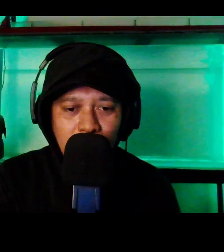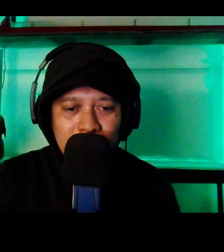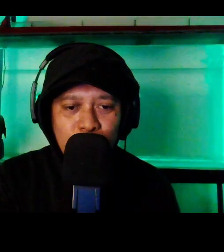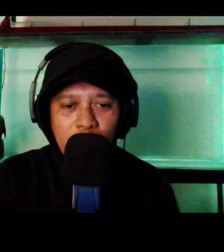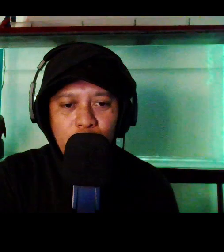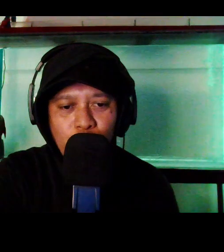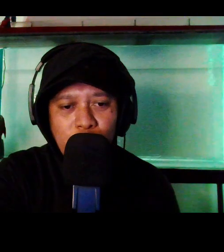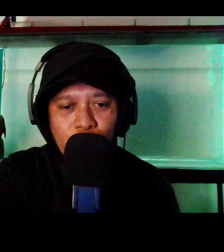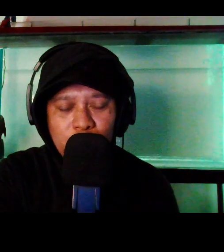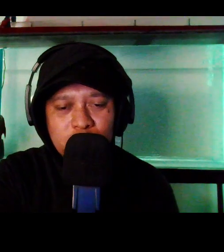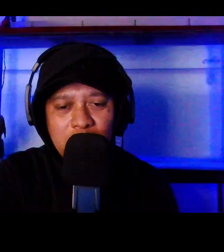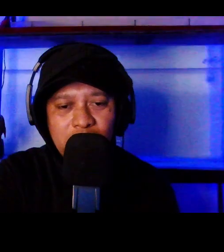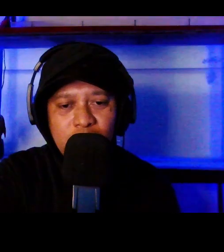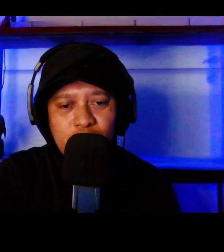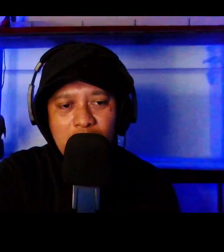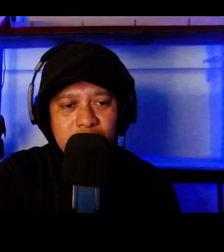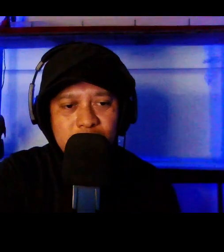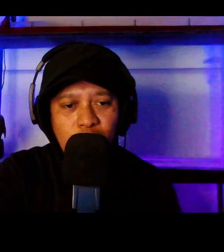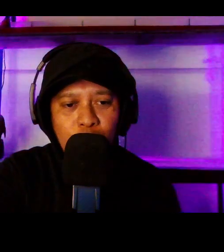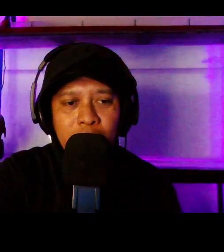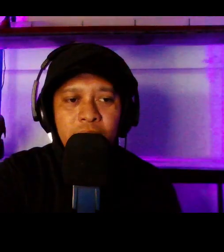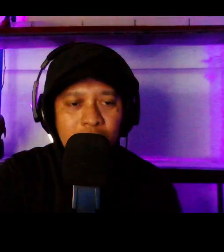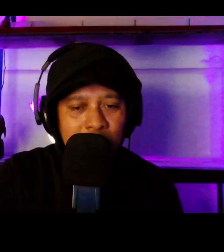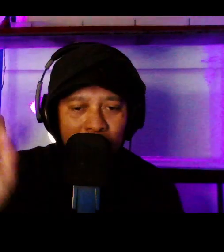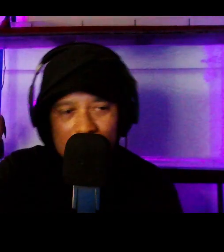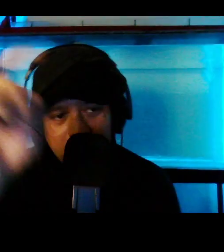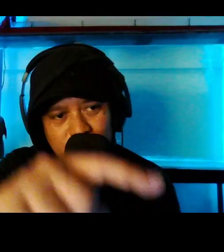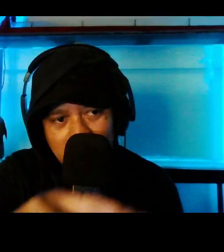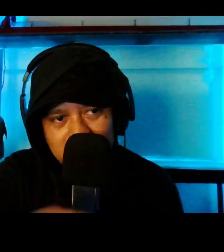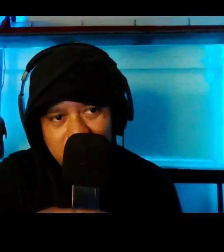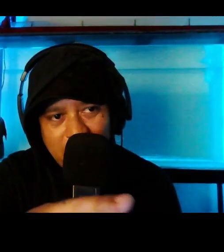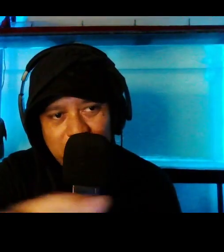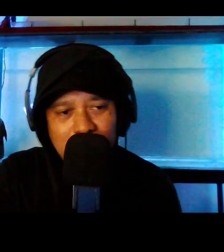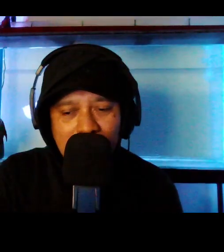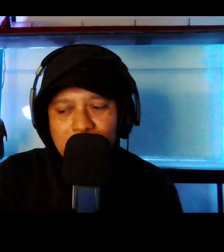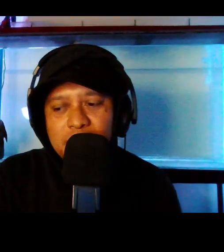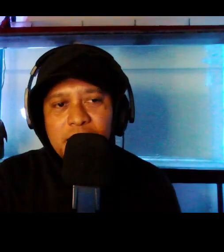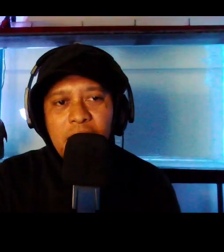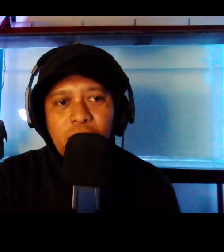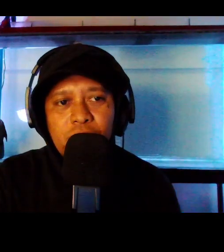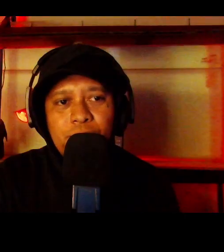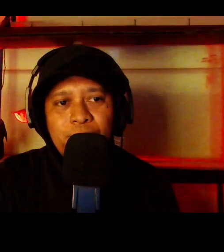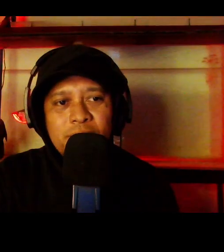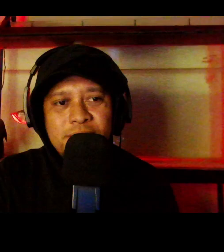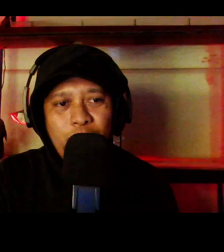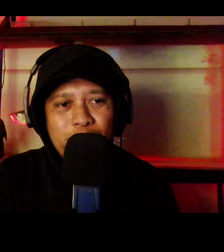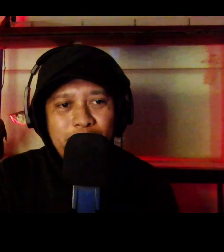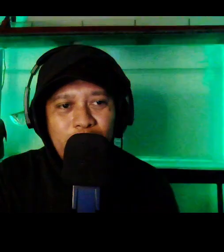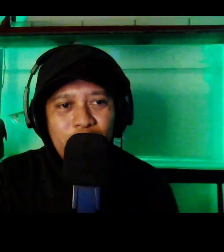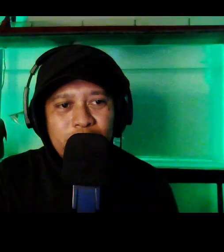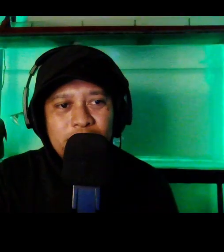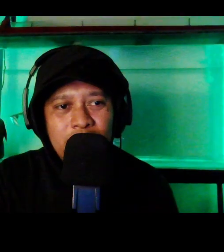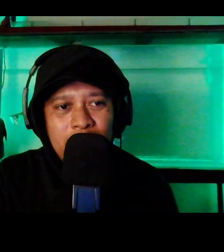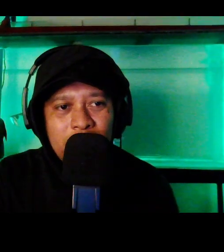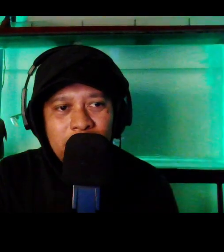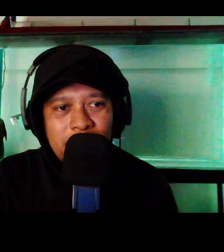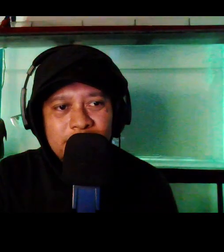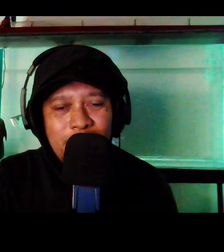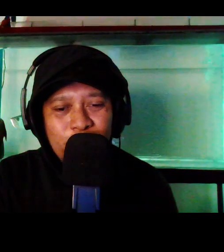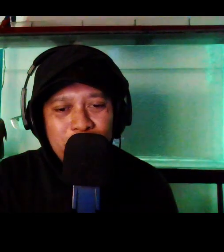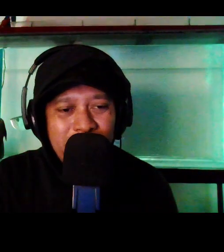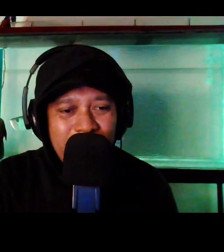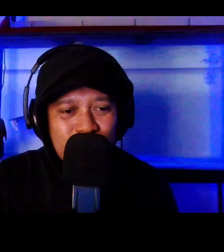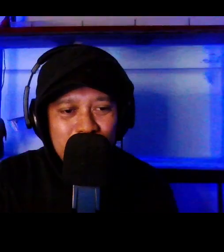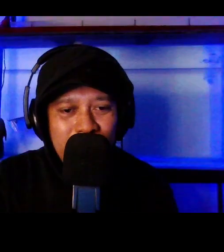Yung mag-opinion kayo kung ano rin yung sarili nyo nasa sa loobin. Tapos subscribe, malapit na tayo sa 1 million. Hit